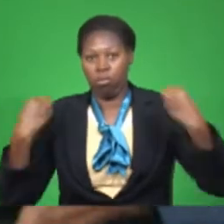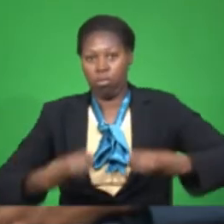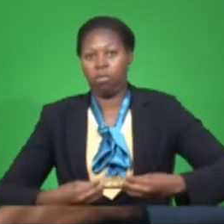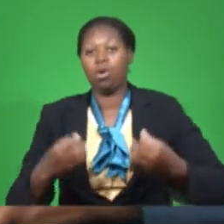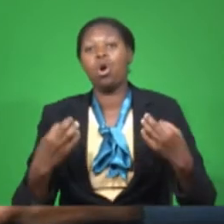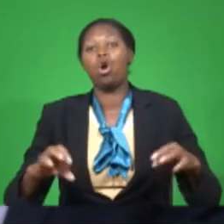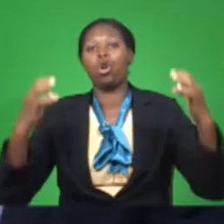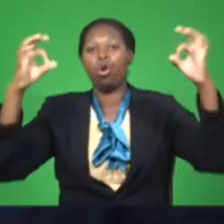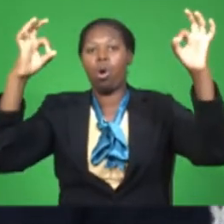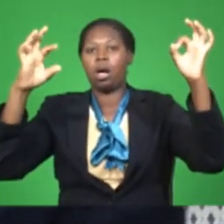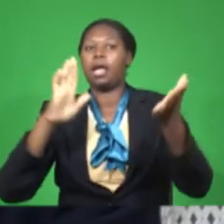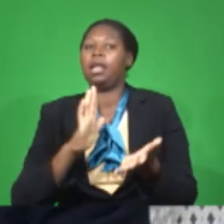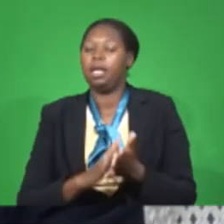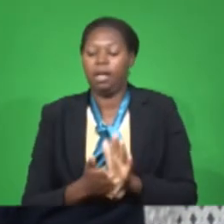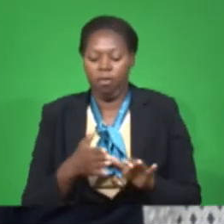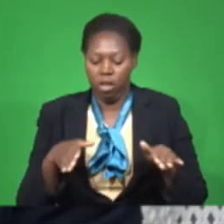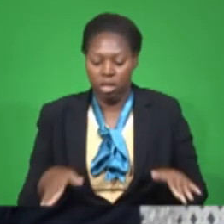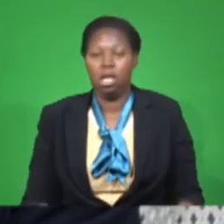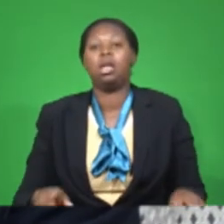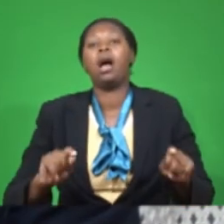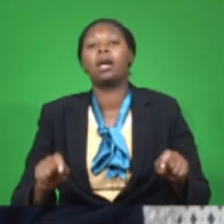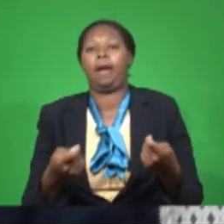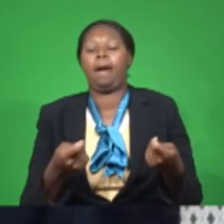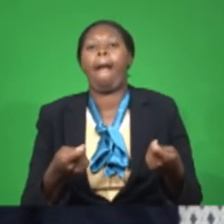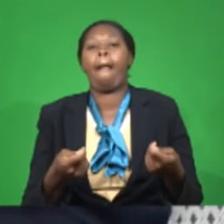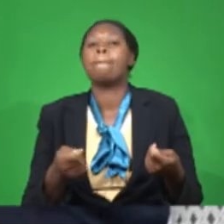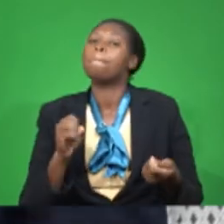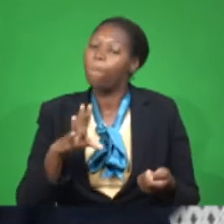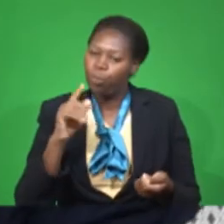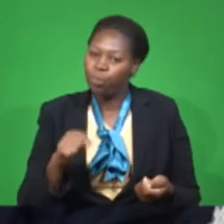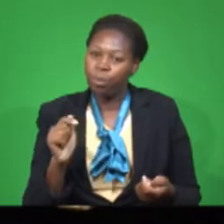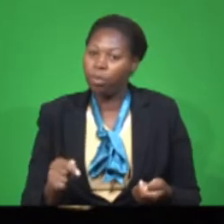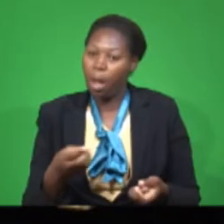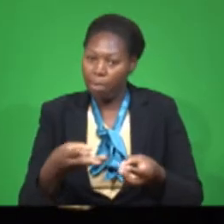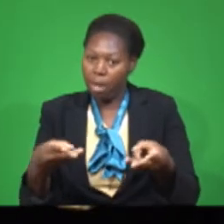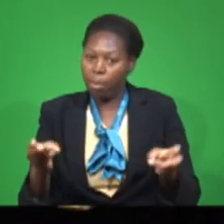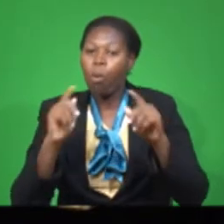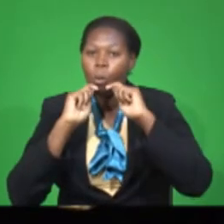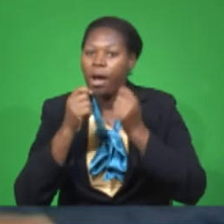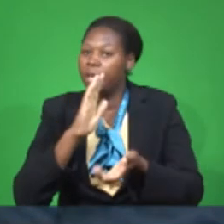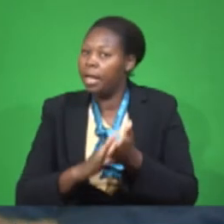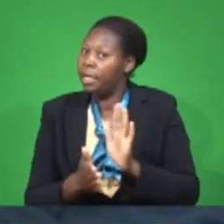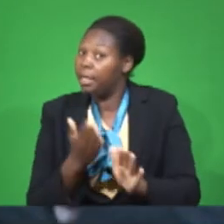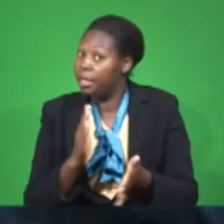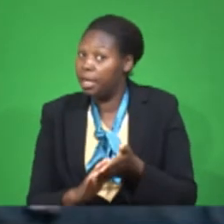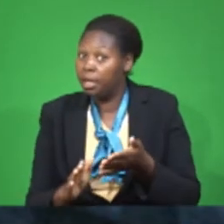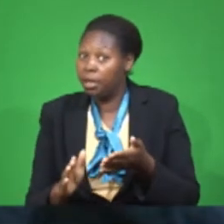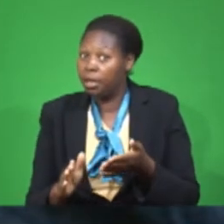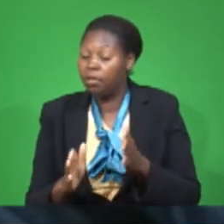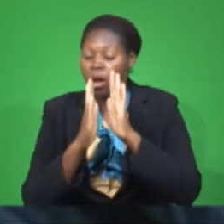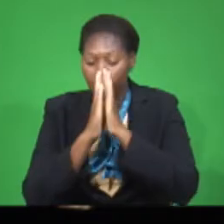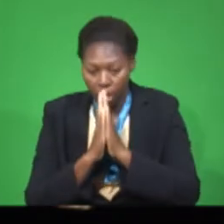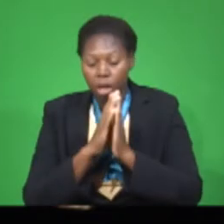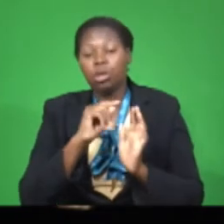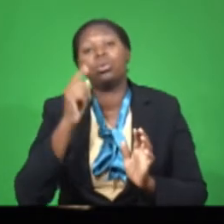Because wakutorarama. Masanangura muita muda kundudzwa kuti vanhu chikonzero asi kuna matamari. Chavo vari kuramba ngosopiwa kodzero